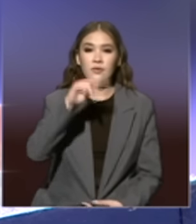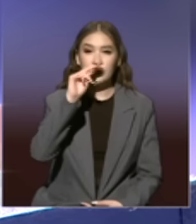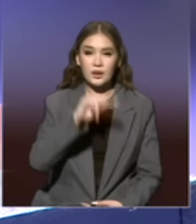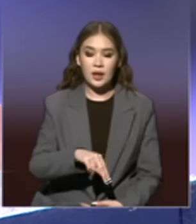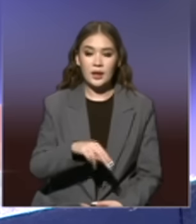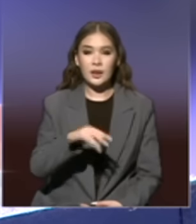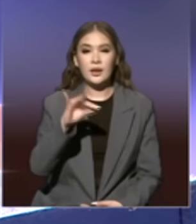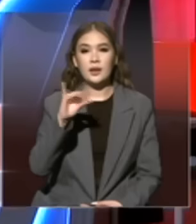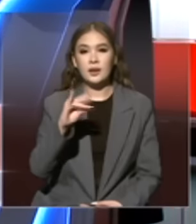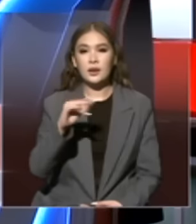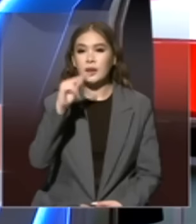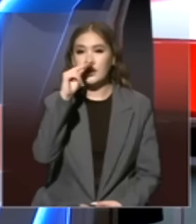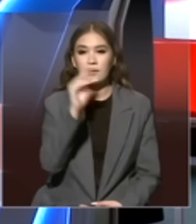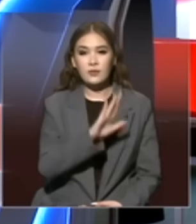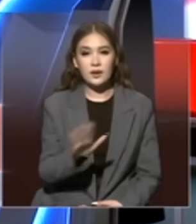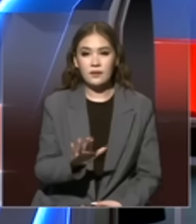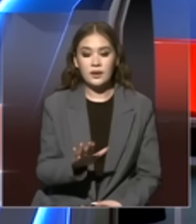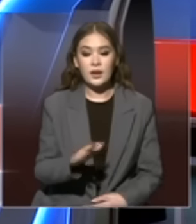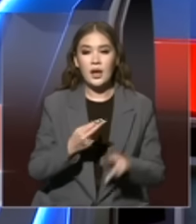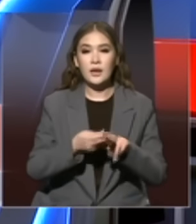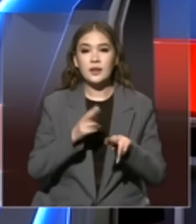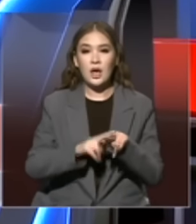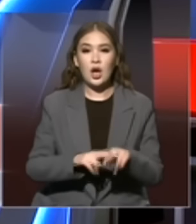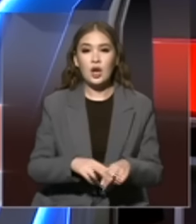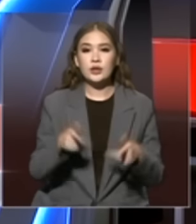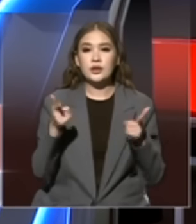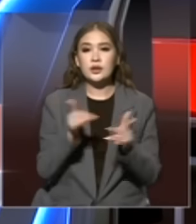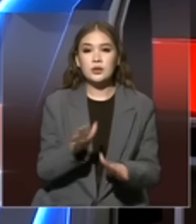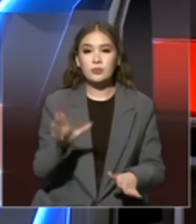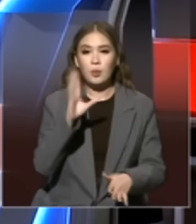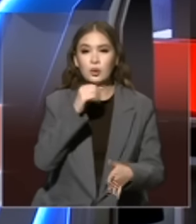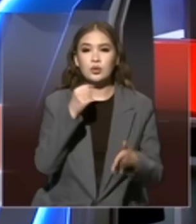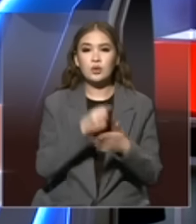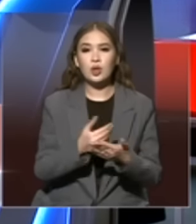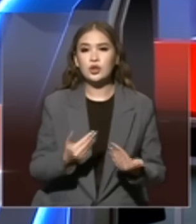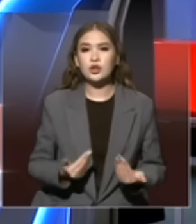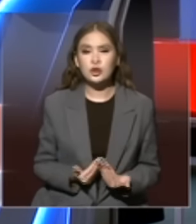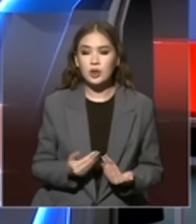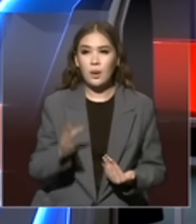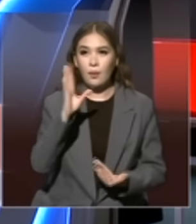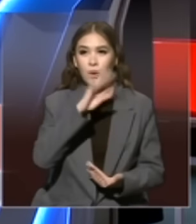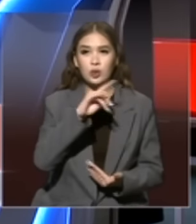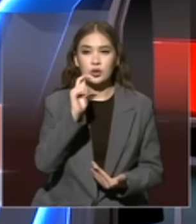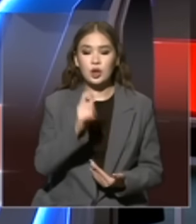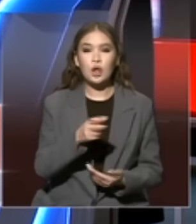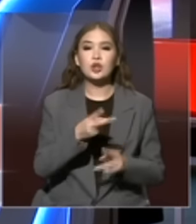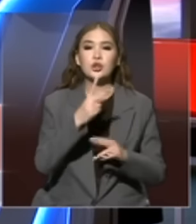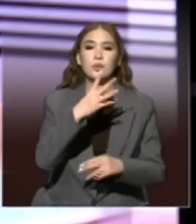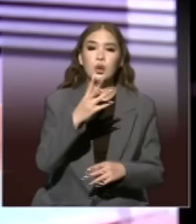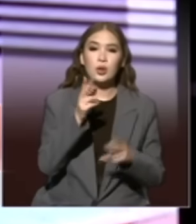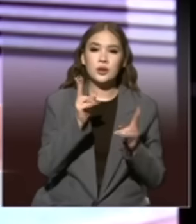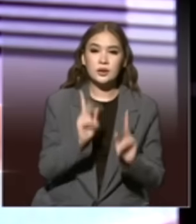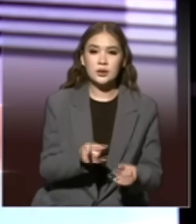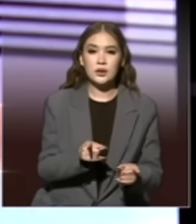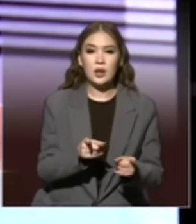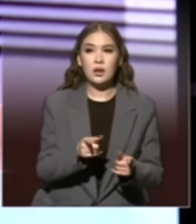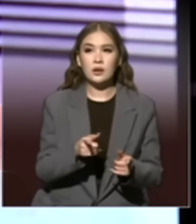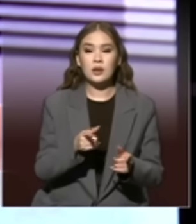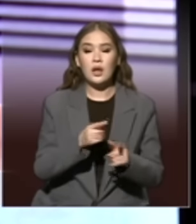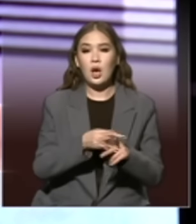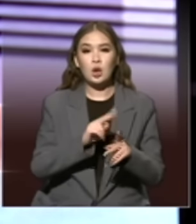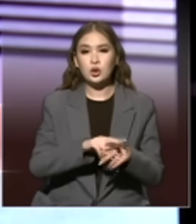я кінәлісі деп. Жаза тағайында да, жоқ, мен келіспеймін пожизненныйға, я болмаса, мінекей мен 24-ке келсем десе, онда